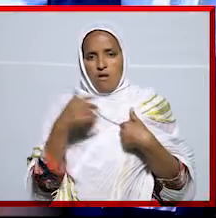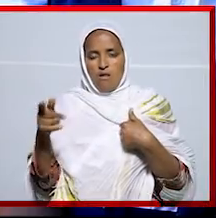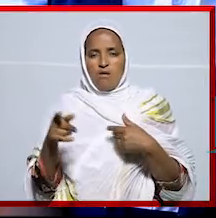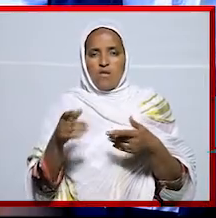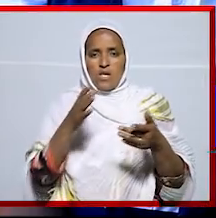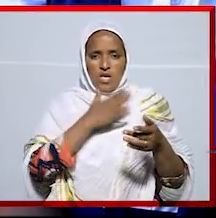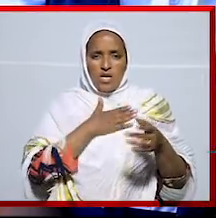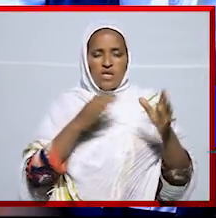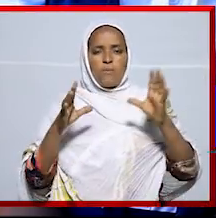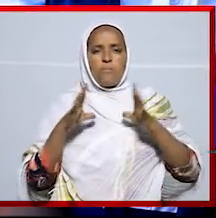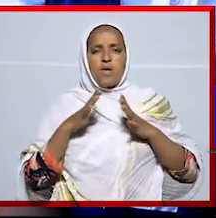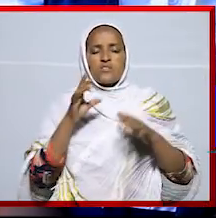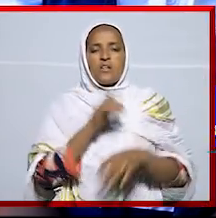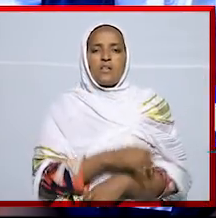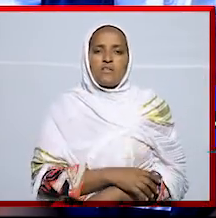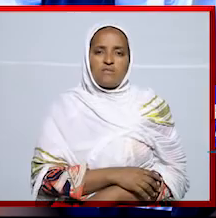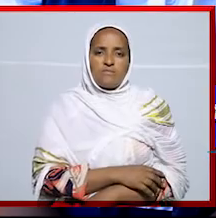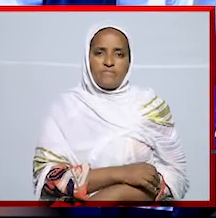በጣም።